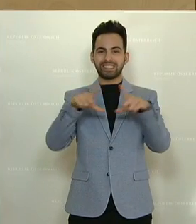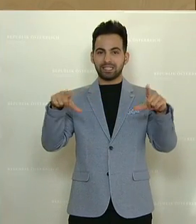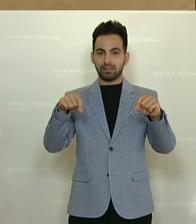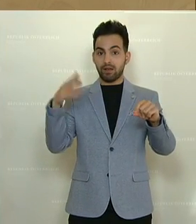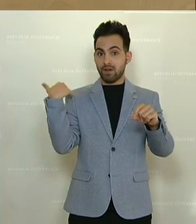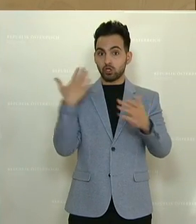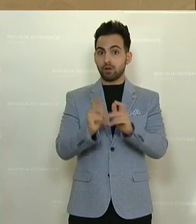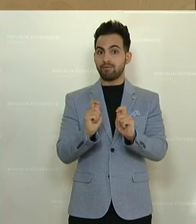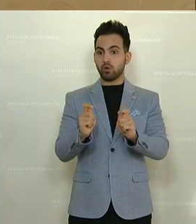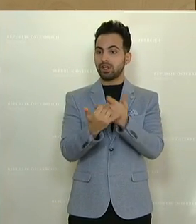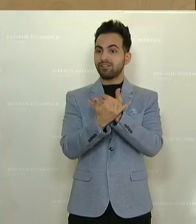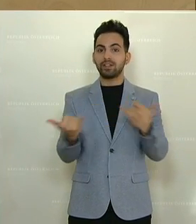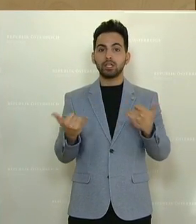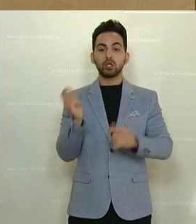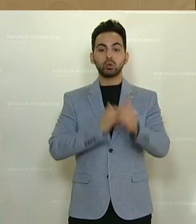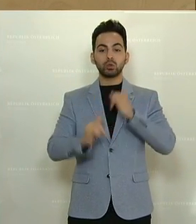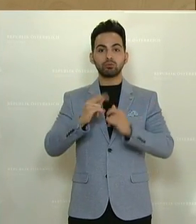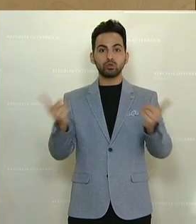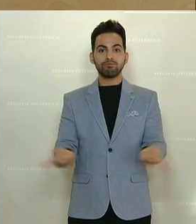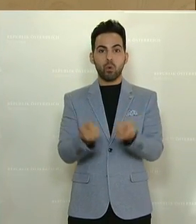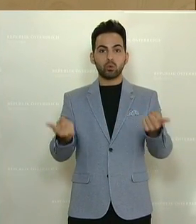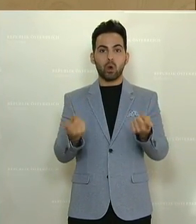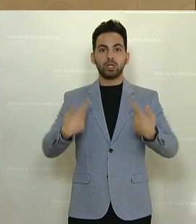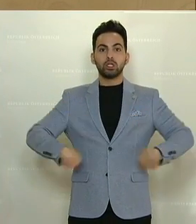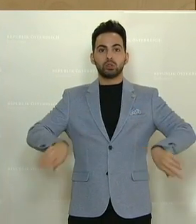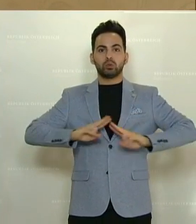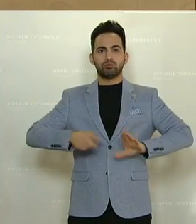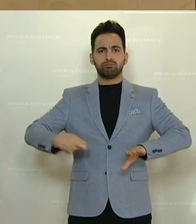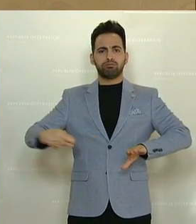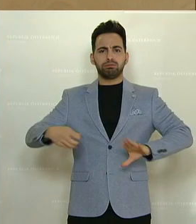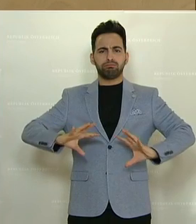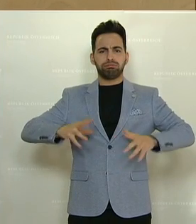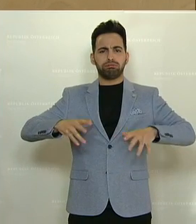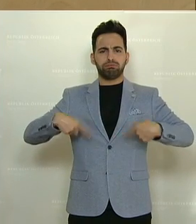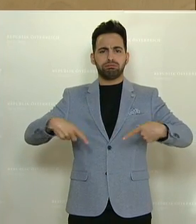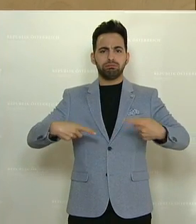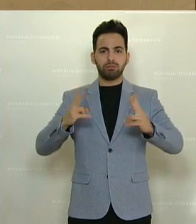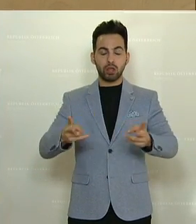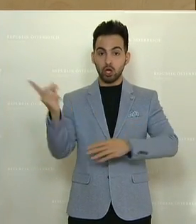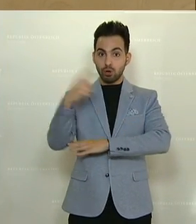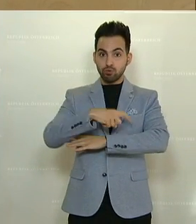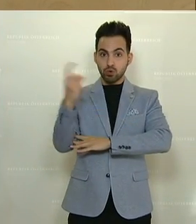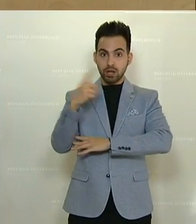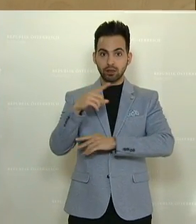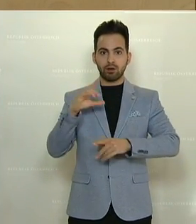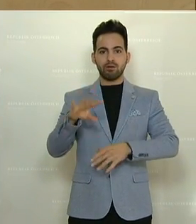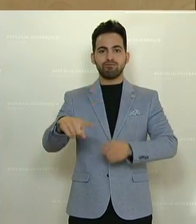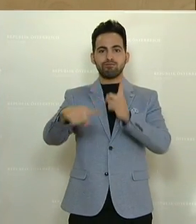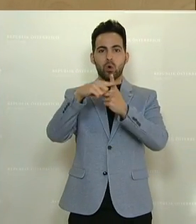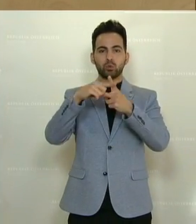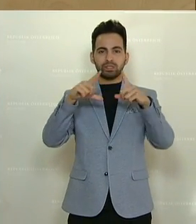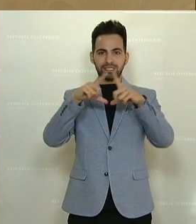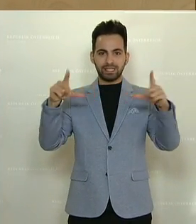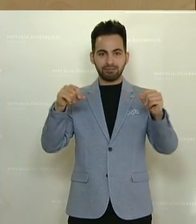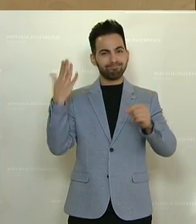geliefert, wie Sie den Tourismusmotor wieder ankurbeln können. Denn mit dem Erfolgsmodell des Burgenland-Bonustickets konnten die Lockdown-bedingten